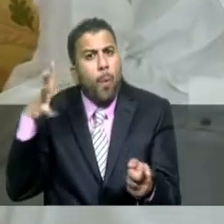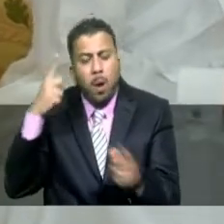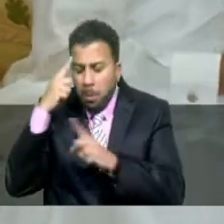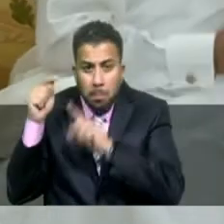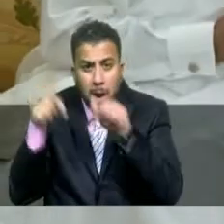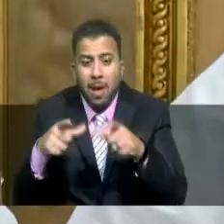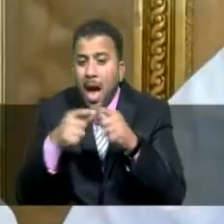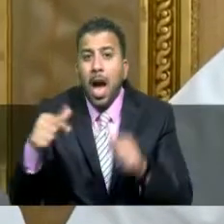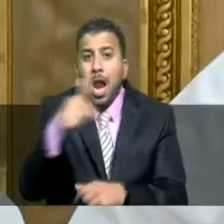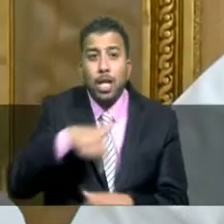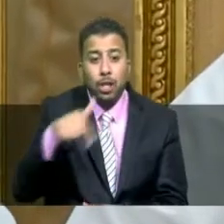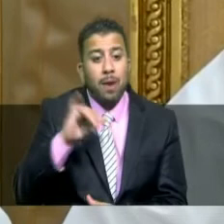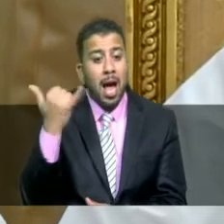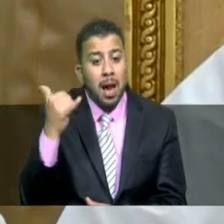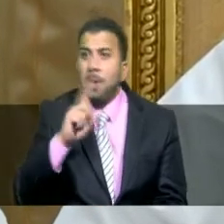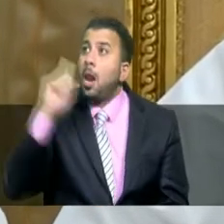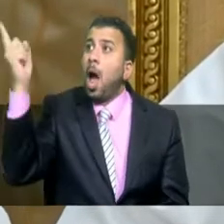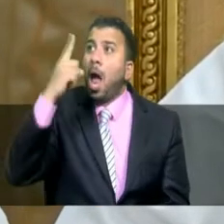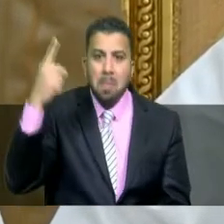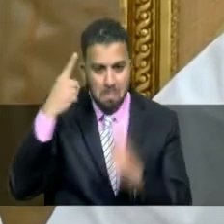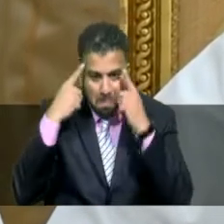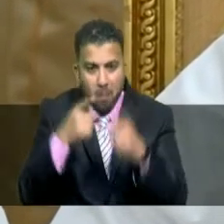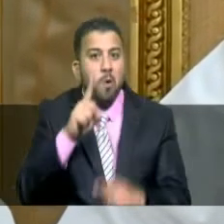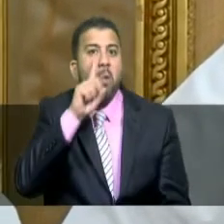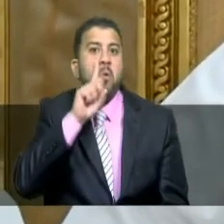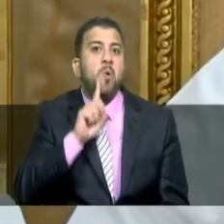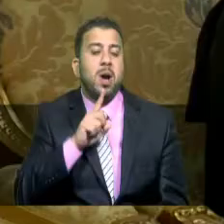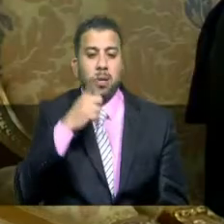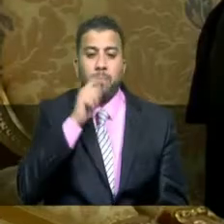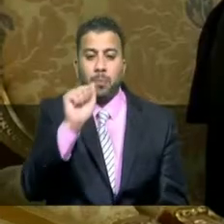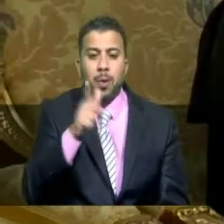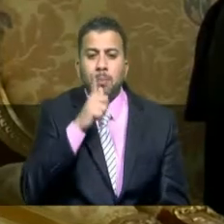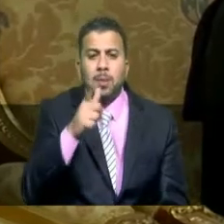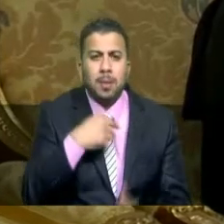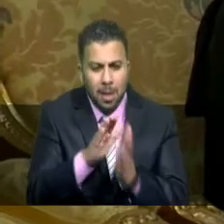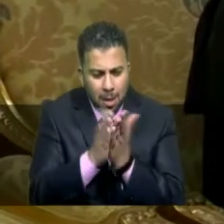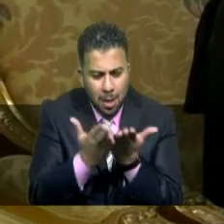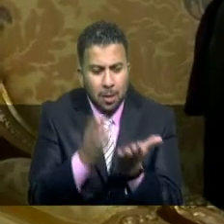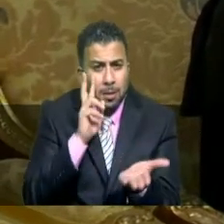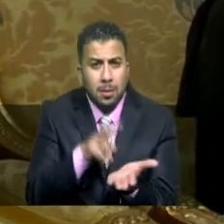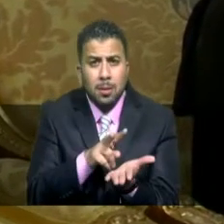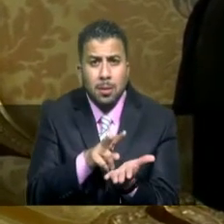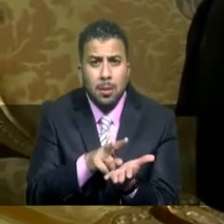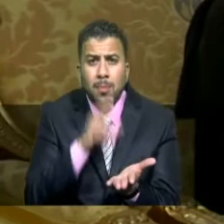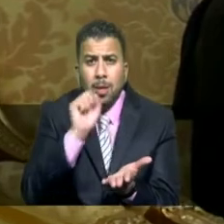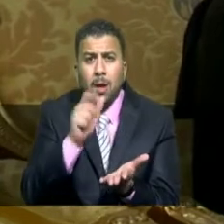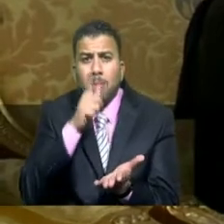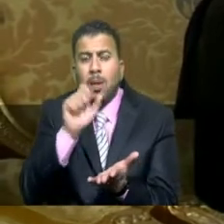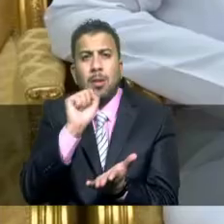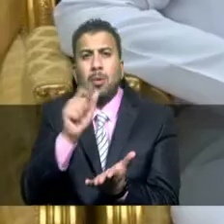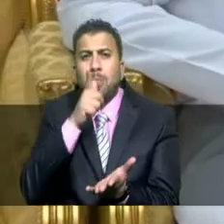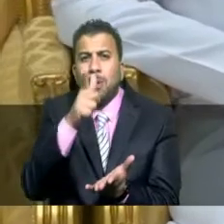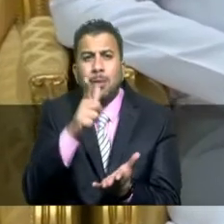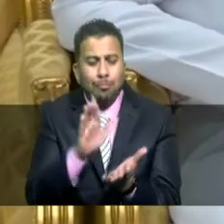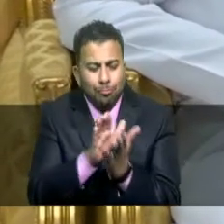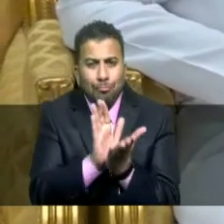تنتمي الى نوع من المحار الذي والتي تنتمي الى نوعا من المحار الذي يسهل صيده وقام صاحب السمو